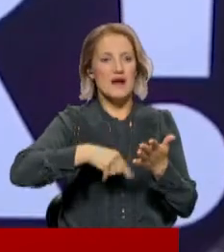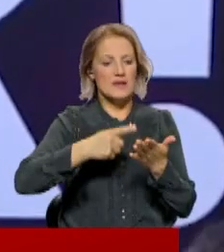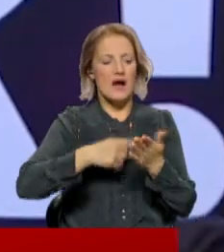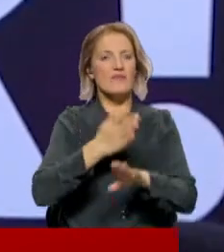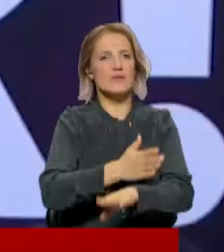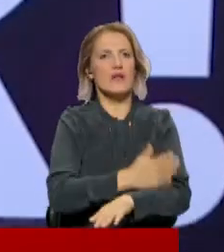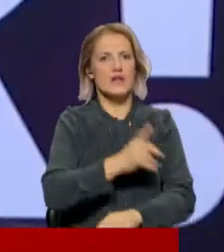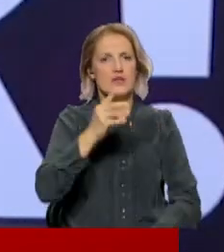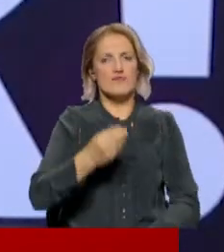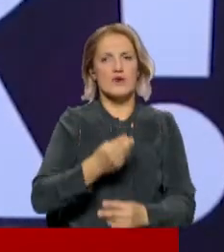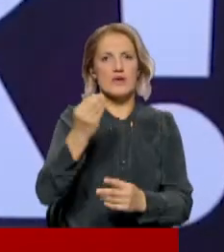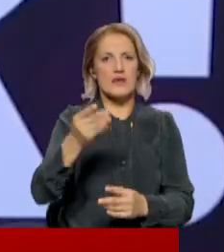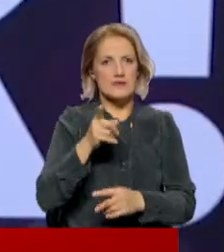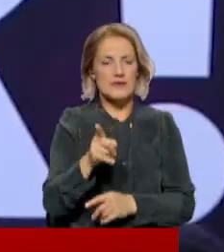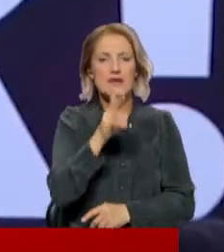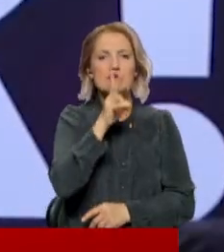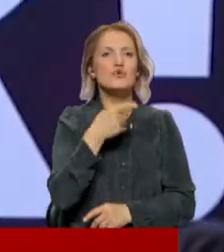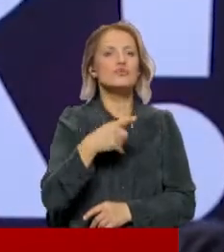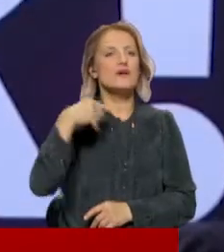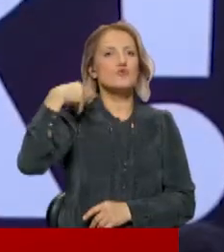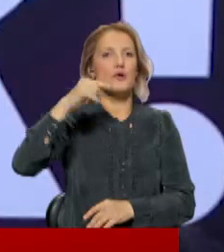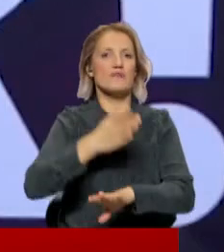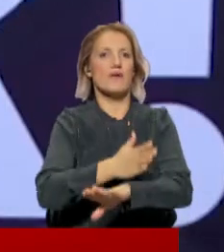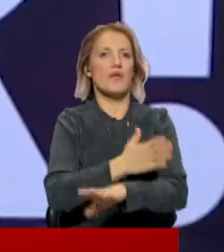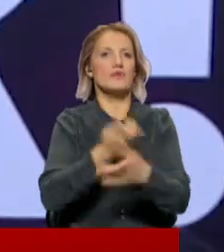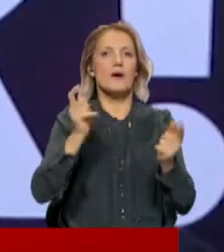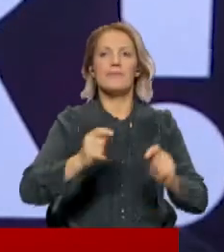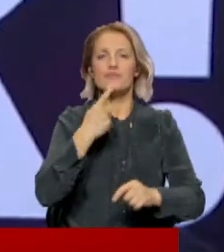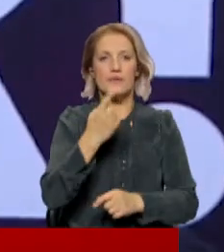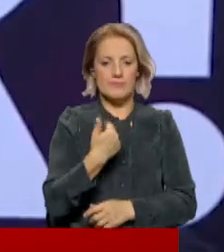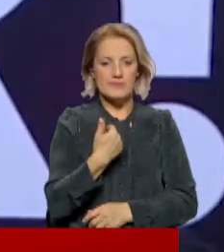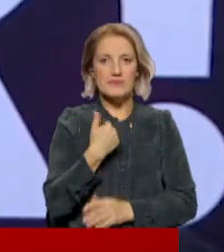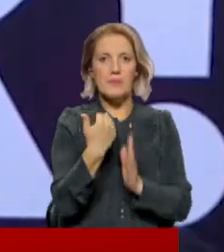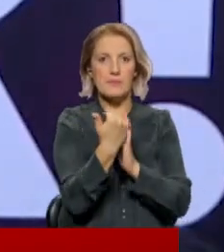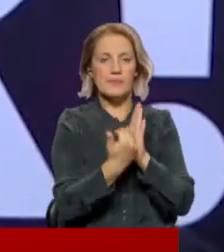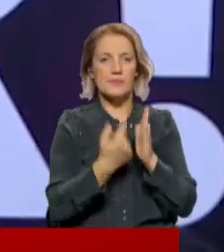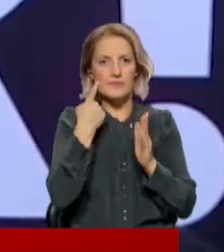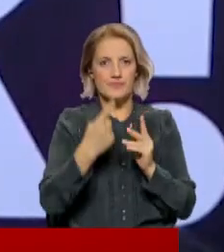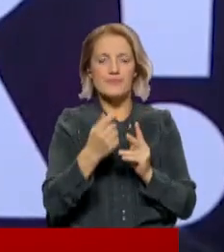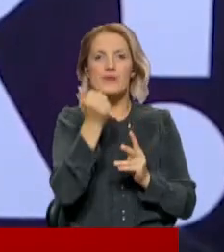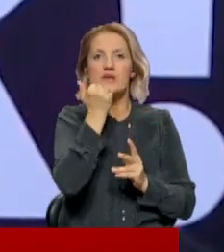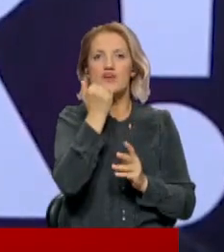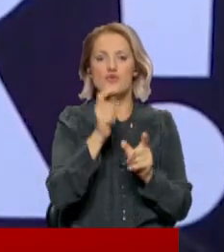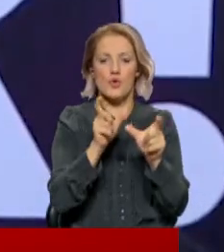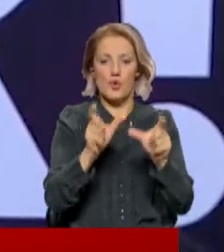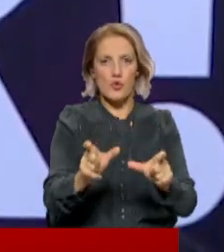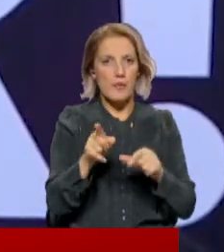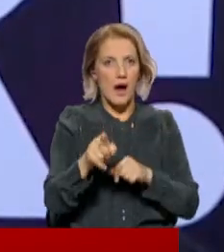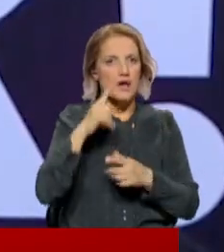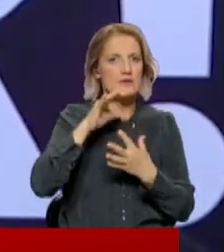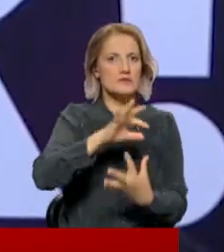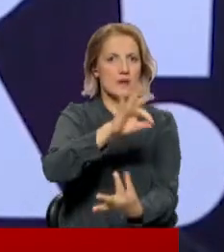veriyorlar. İlgili bakan söylüyor, 200 bin Suriyeli vatandaşlık yaptık diyor. Ya bizim mevzuatımıza göre geçici koruma altındaki